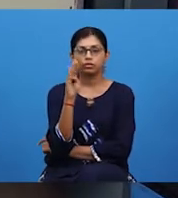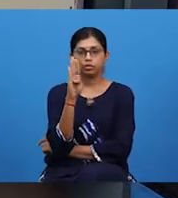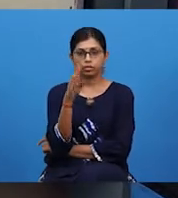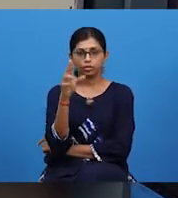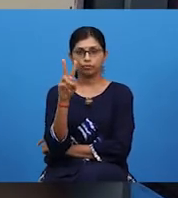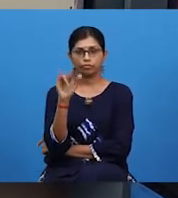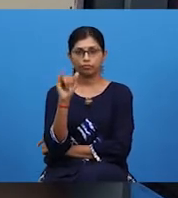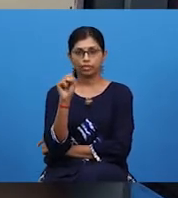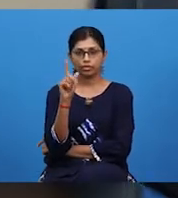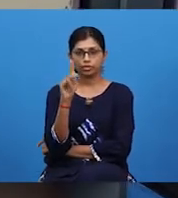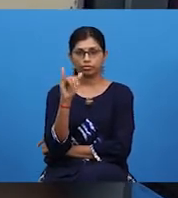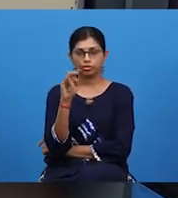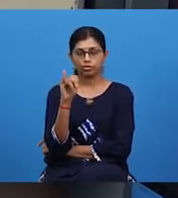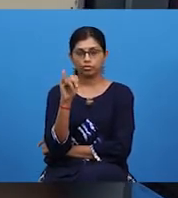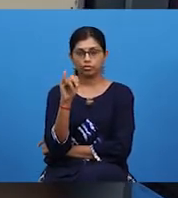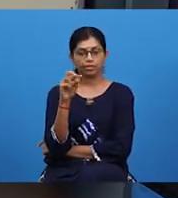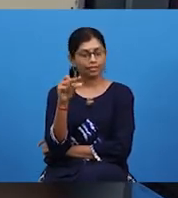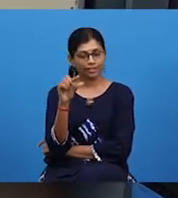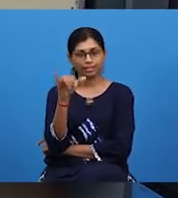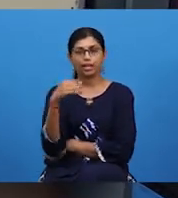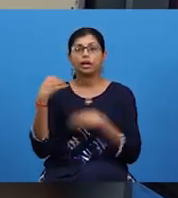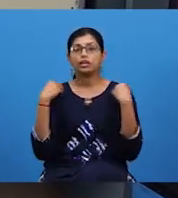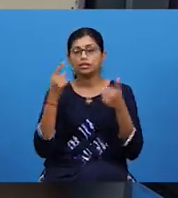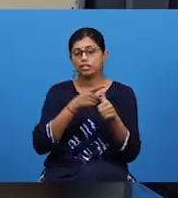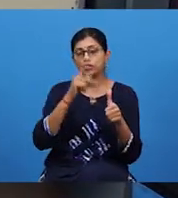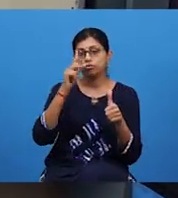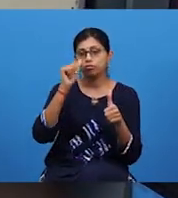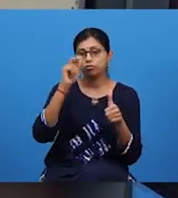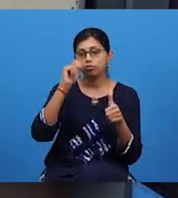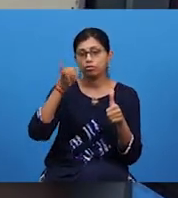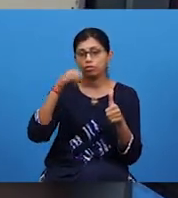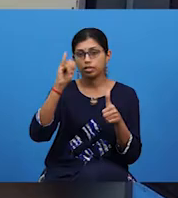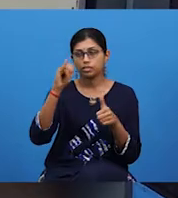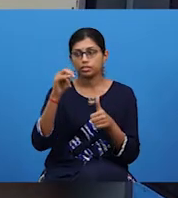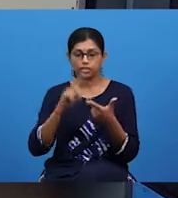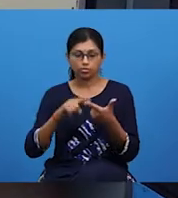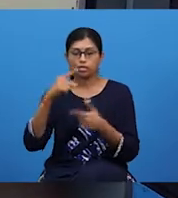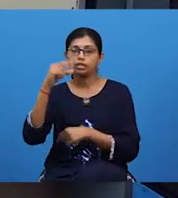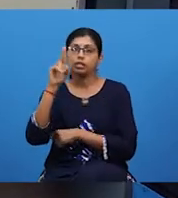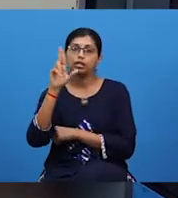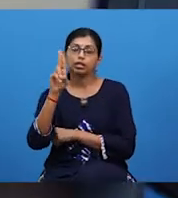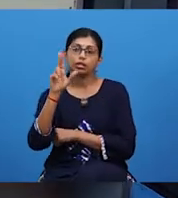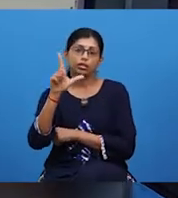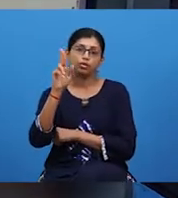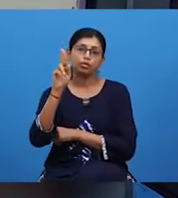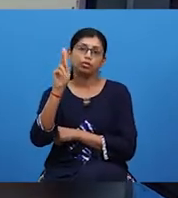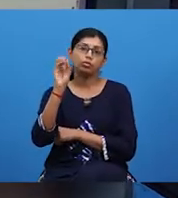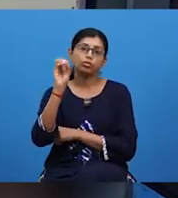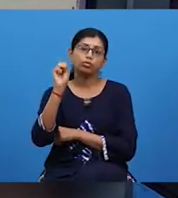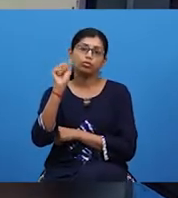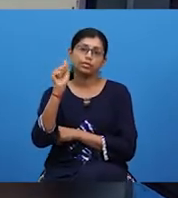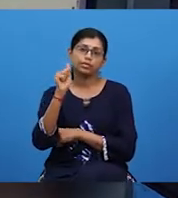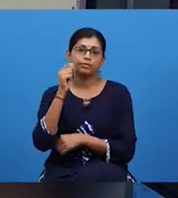yang berisi dengan glukosa. Dan langkah berjaga-jaga untuk aktiviti ini ialah kita mesti pastikan tiub